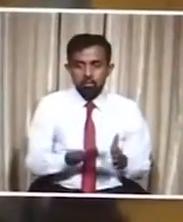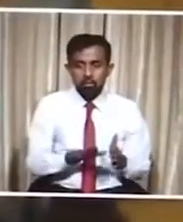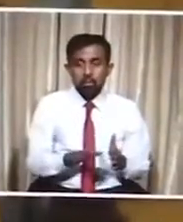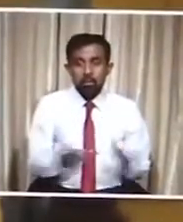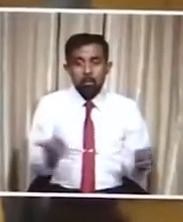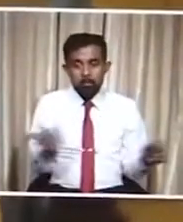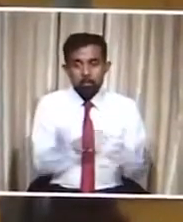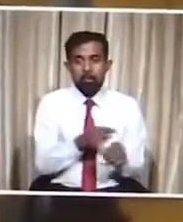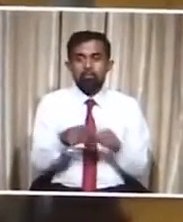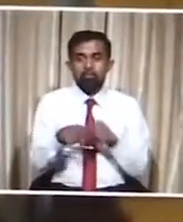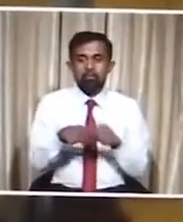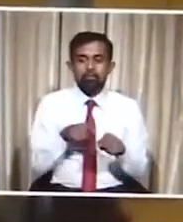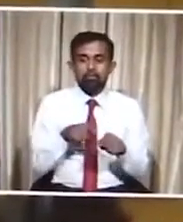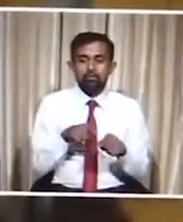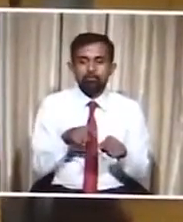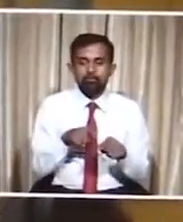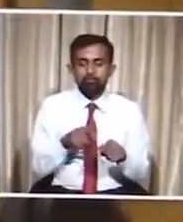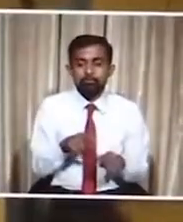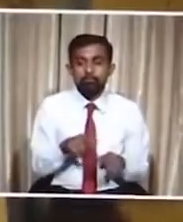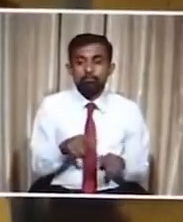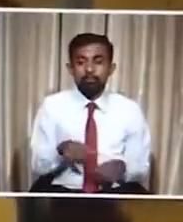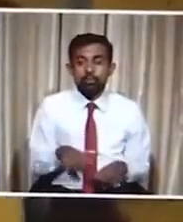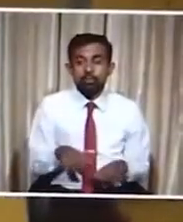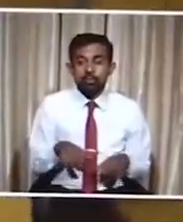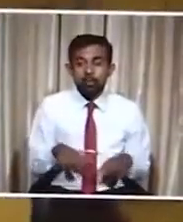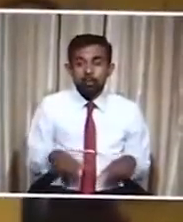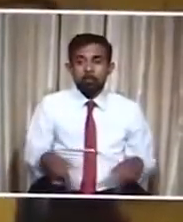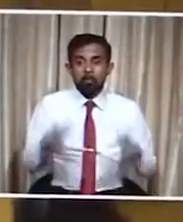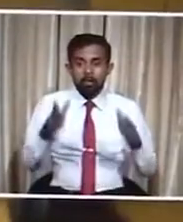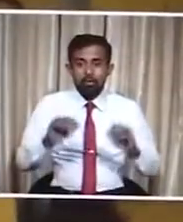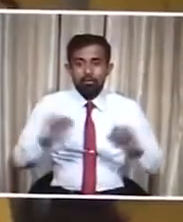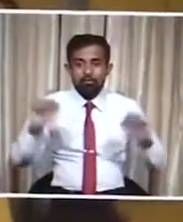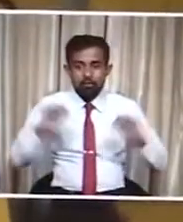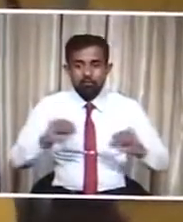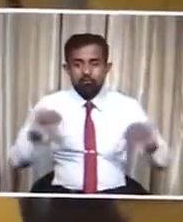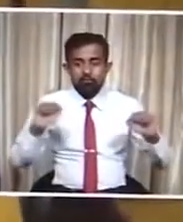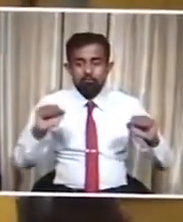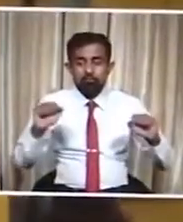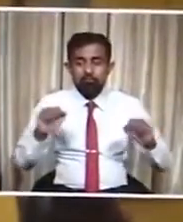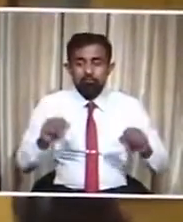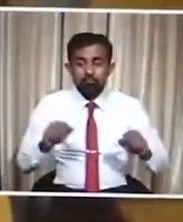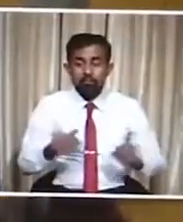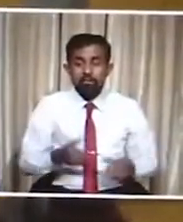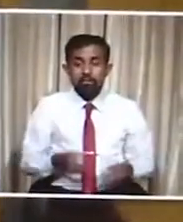வீதிகளில் இறங்கி போராட்டம் வைத்து கொல்லப்பட்டார்கள். அதற்கு இந்த அரசாங்கம்